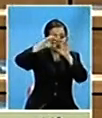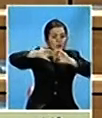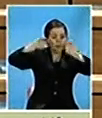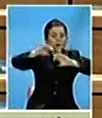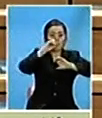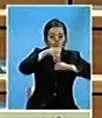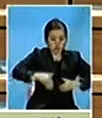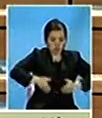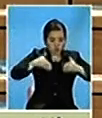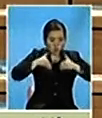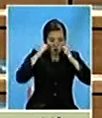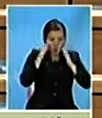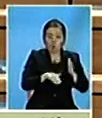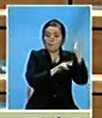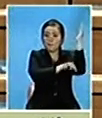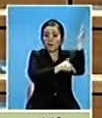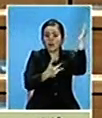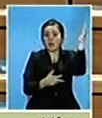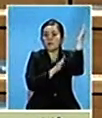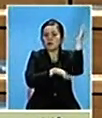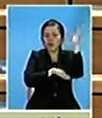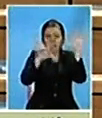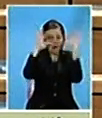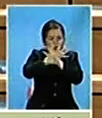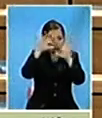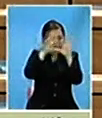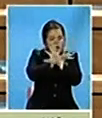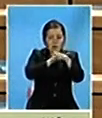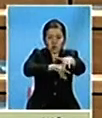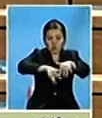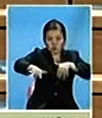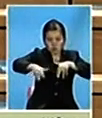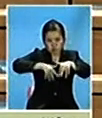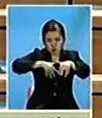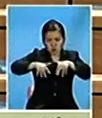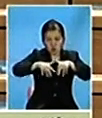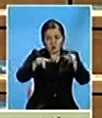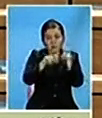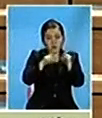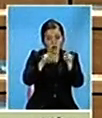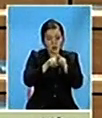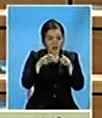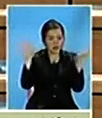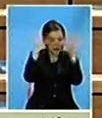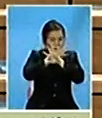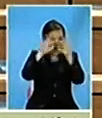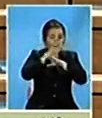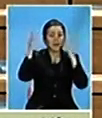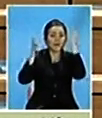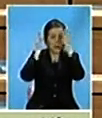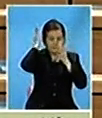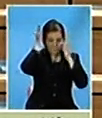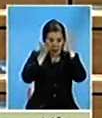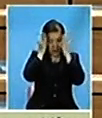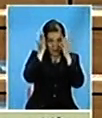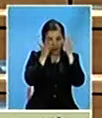ถีชีวิตของคน3จังหวัดภาคใต้คล้ายคลึงกับประชาชนในรัฐตอนเหนือของมาเลเซียคือรัฐกะลัน